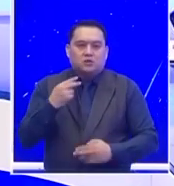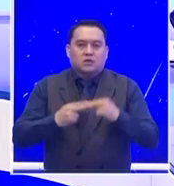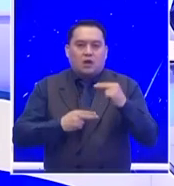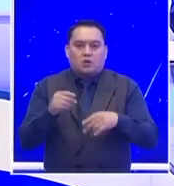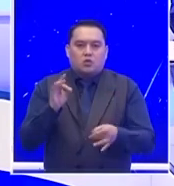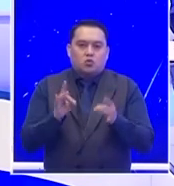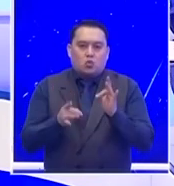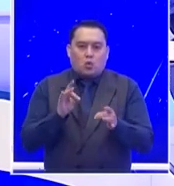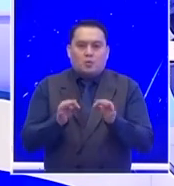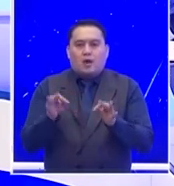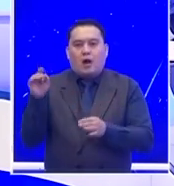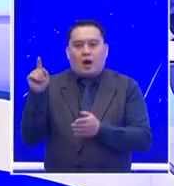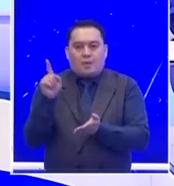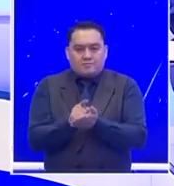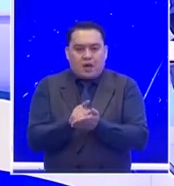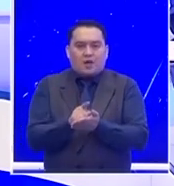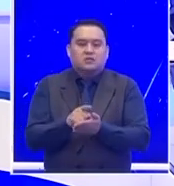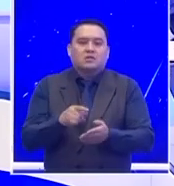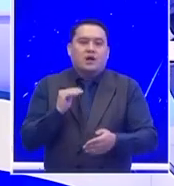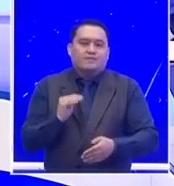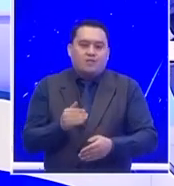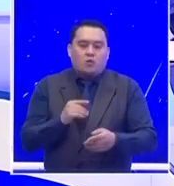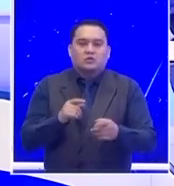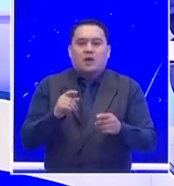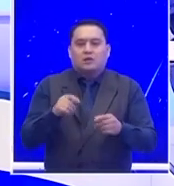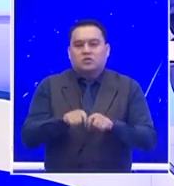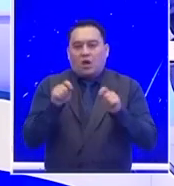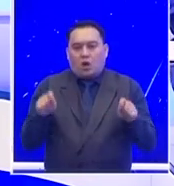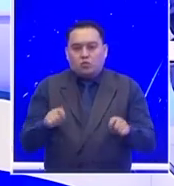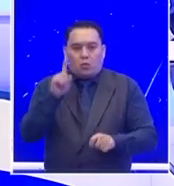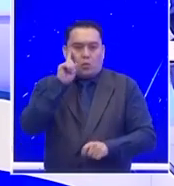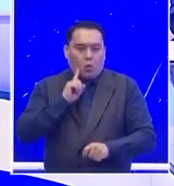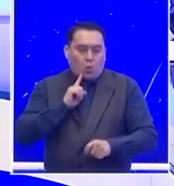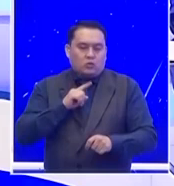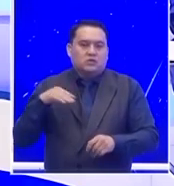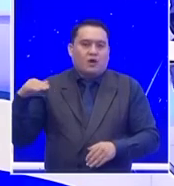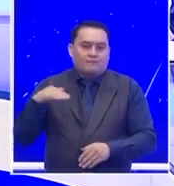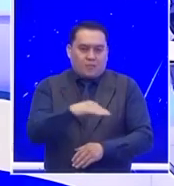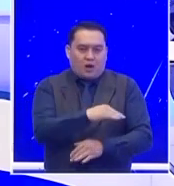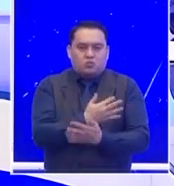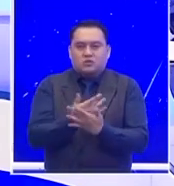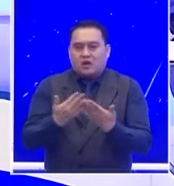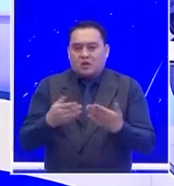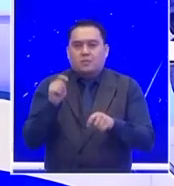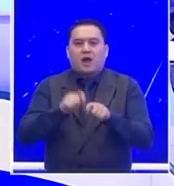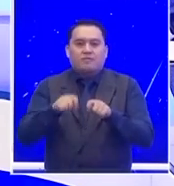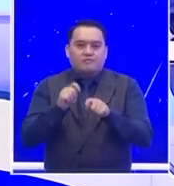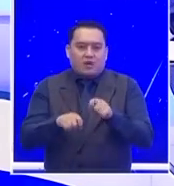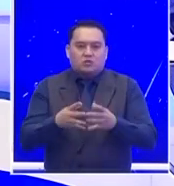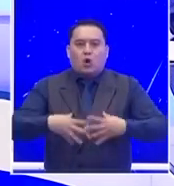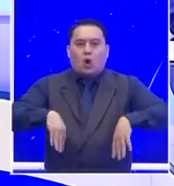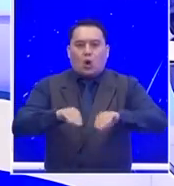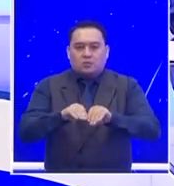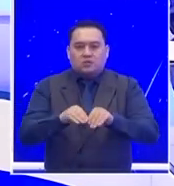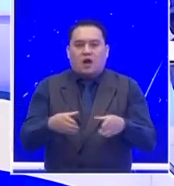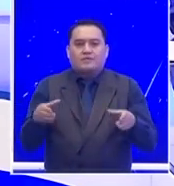Строительные нормы страны обязывают владельцев коммерческих объектов создавать доступную среду для них. Однако рейд, проведенный членами